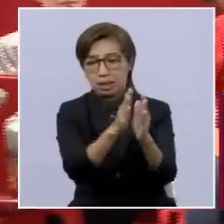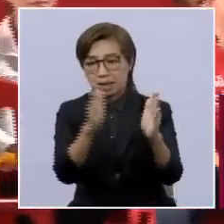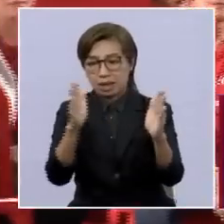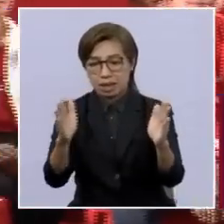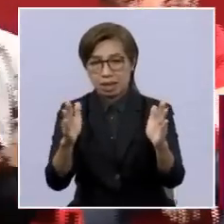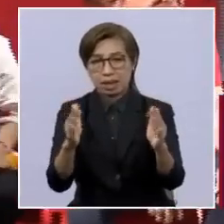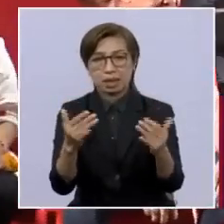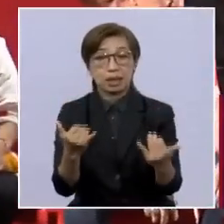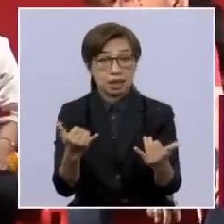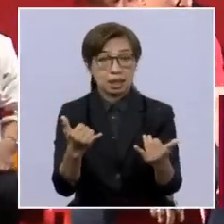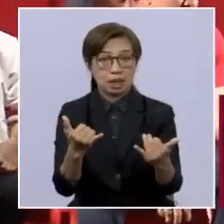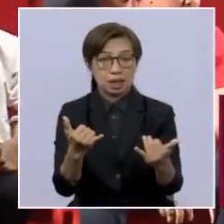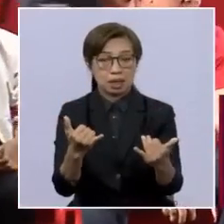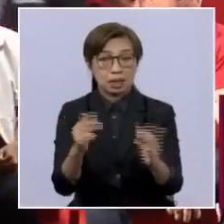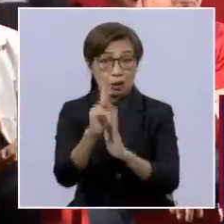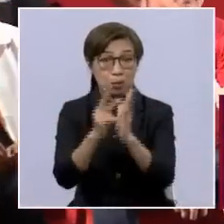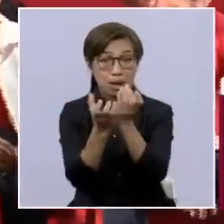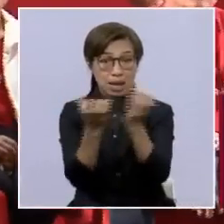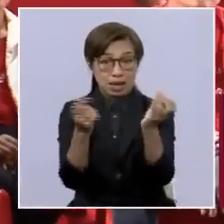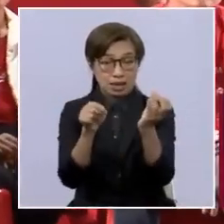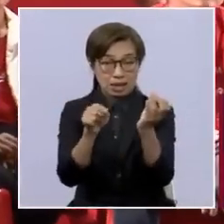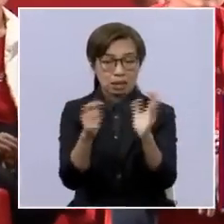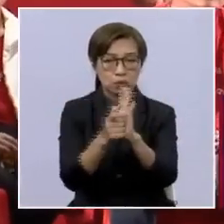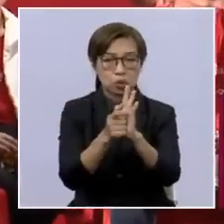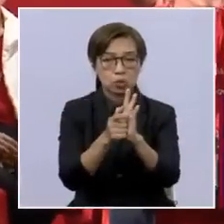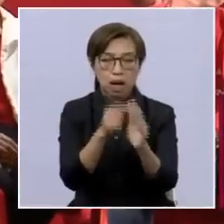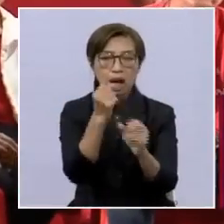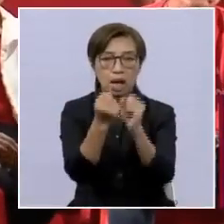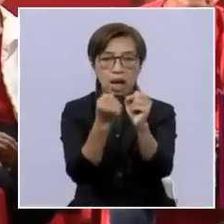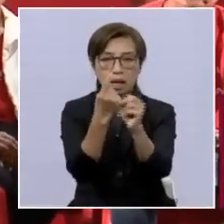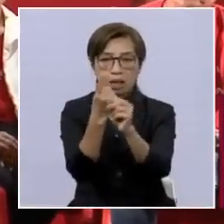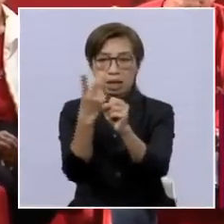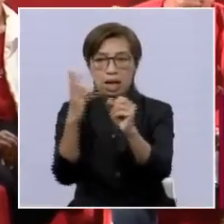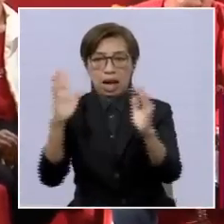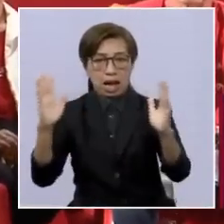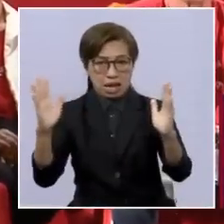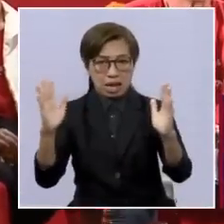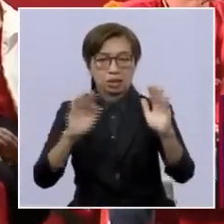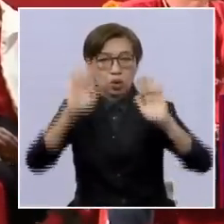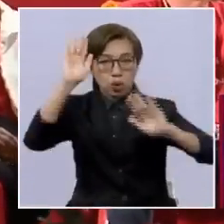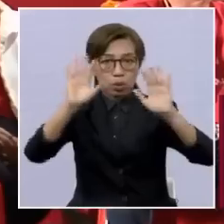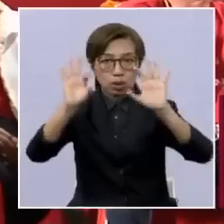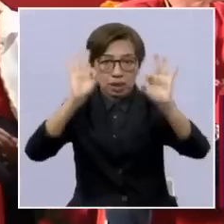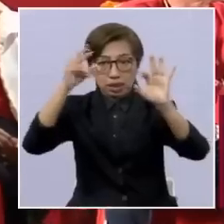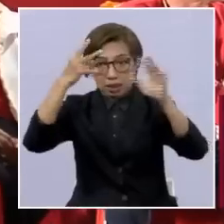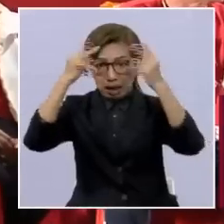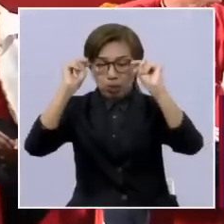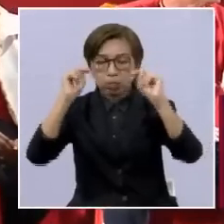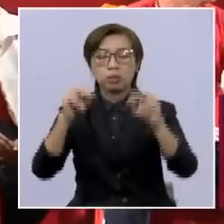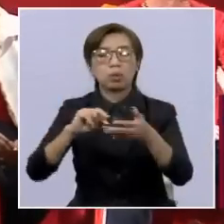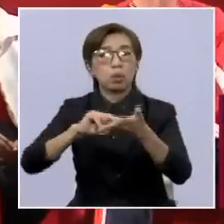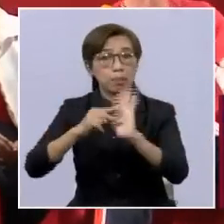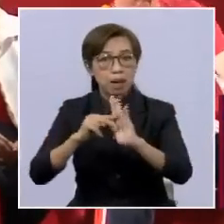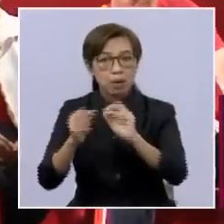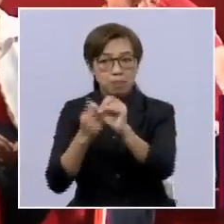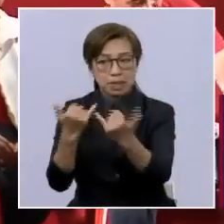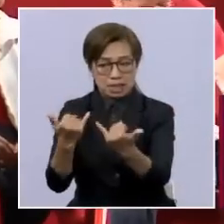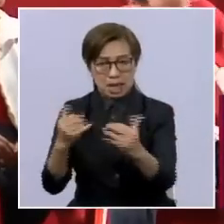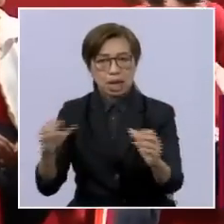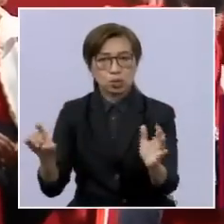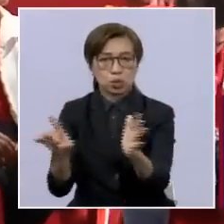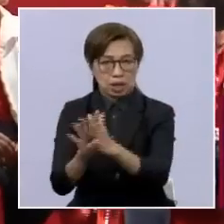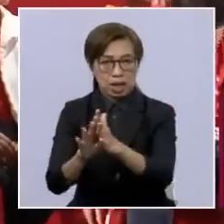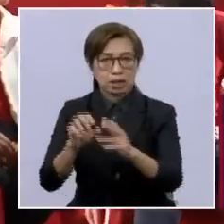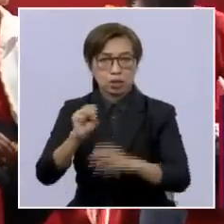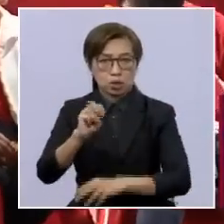ครั้งสุดท้ายแล้วที่สวจะได้ร่วมโหวตนายกนะคะอย่างกรณีของสวคนนึงค่ะที่ออกมาพูดก่อนหน้านี้นั่นก็คือสววันชัยศรสิ